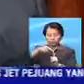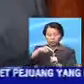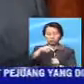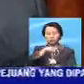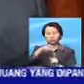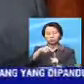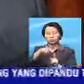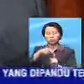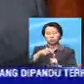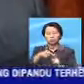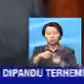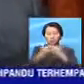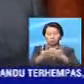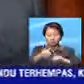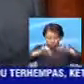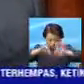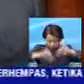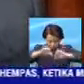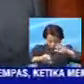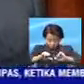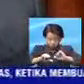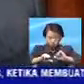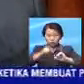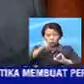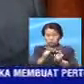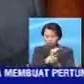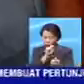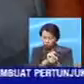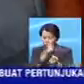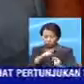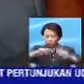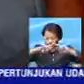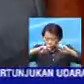apabila makmal yang terentu untuk